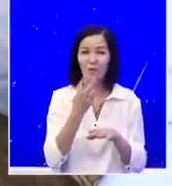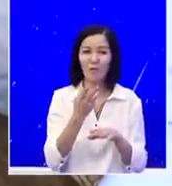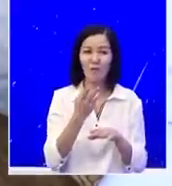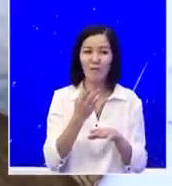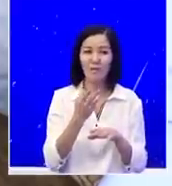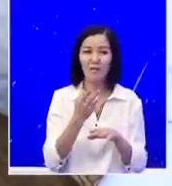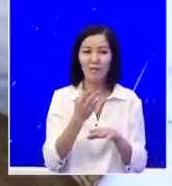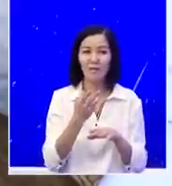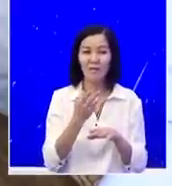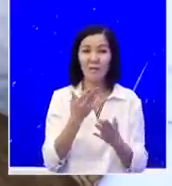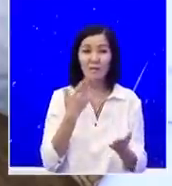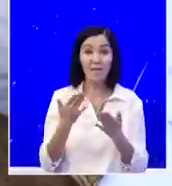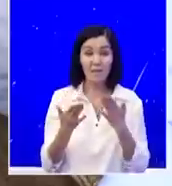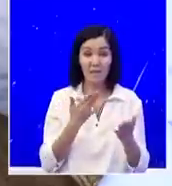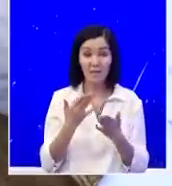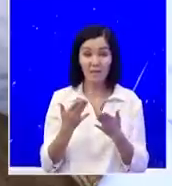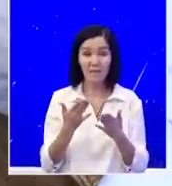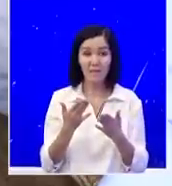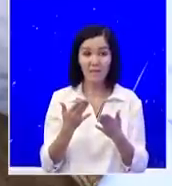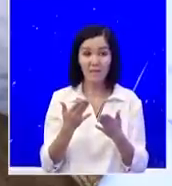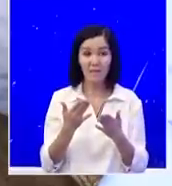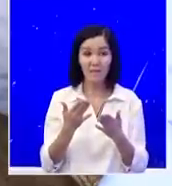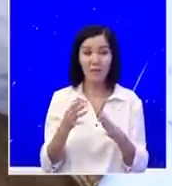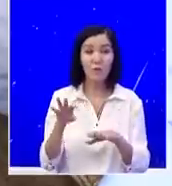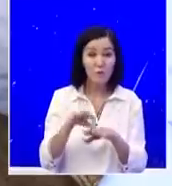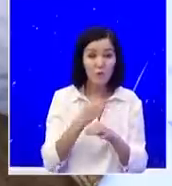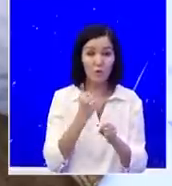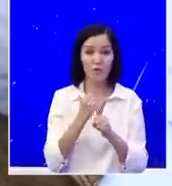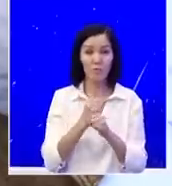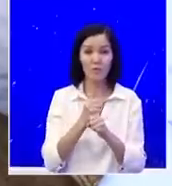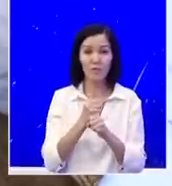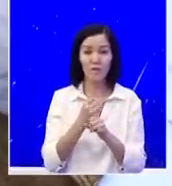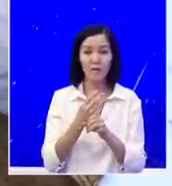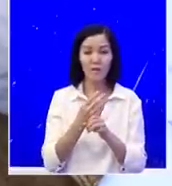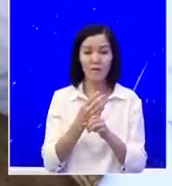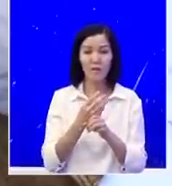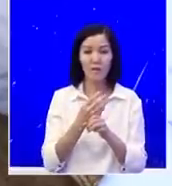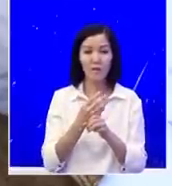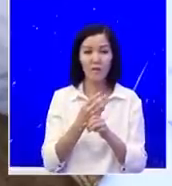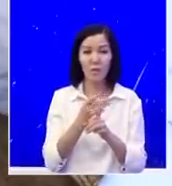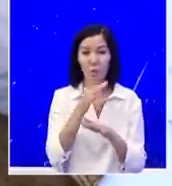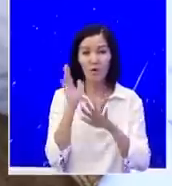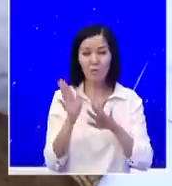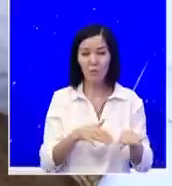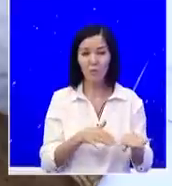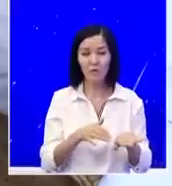сонымен. Егер жаңағы давайте кірісіңдер, өйтіп жүре бермеңдер. Уақыт өтіп